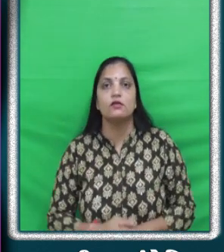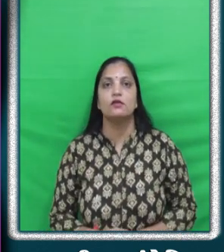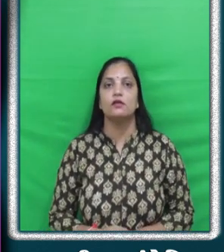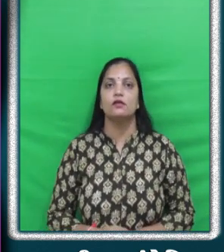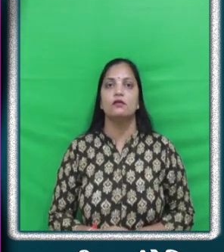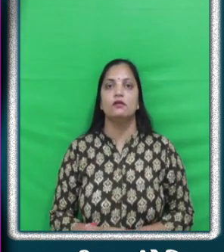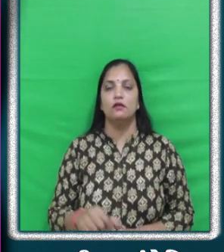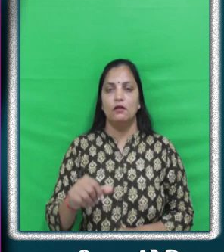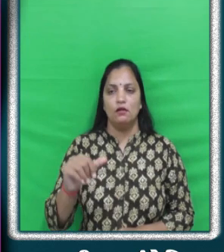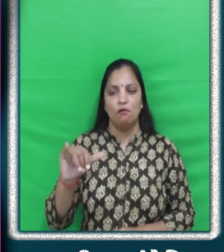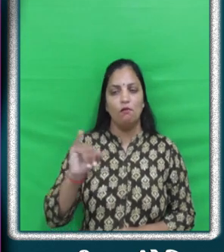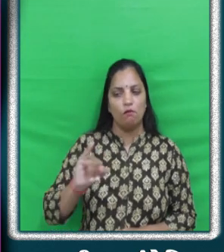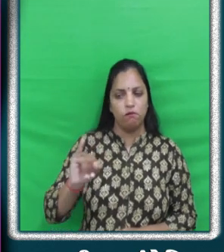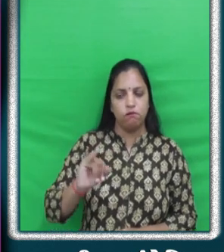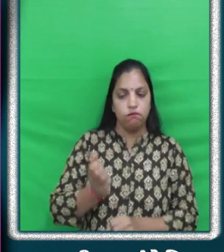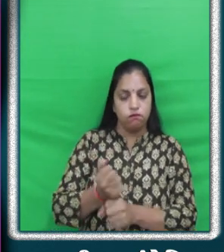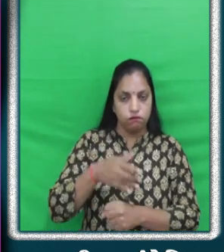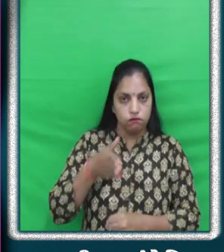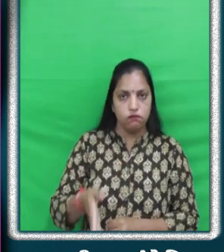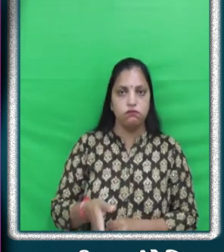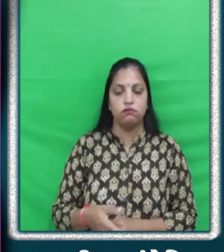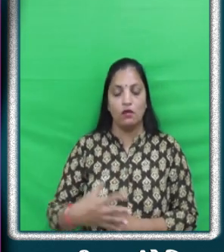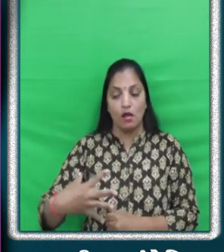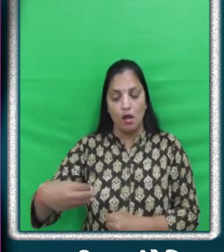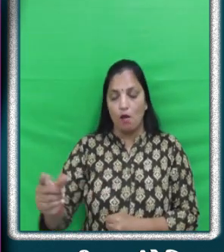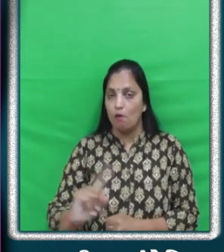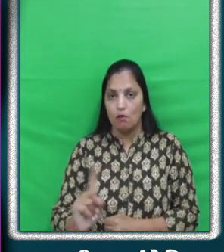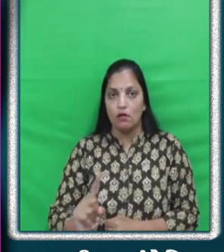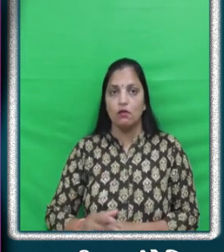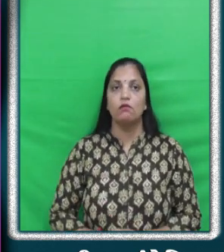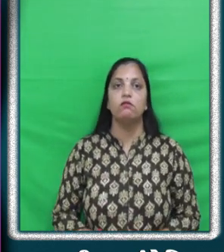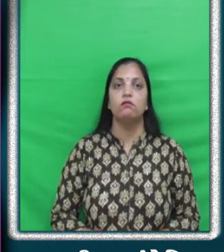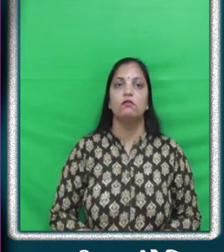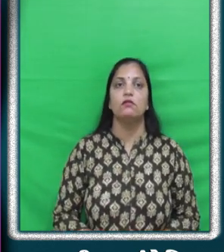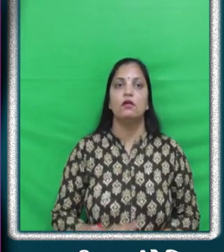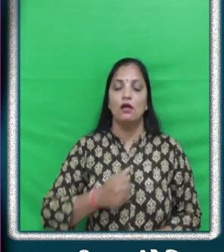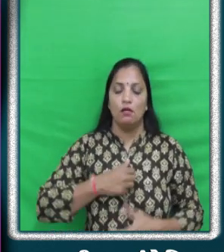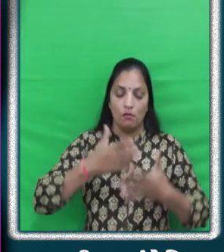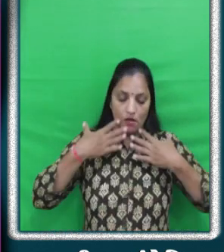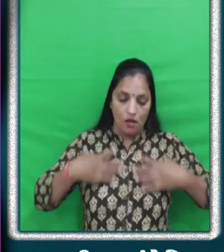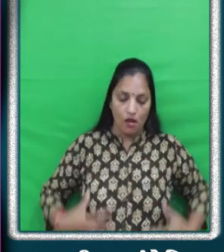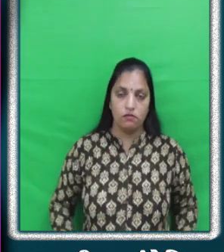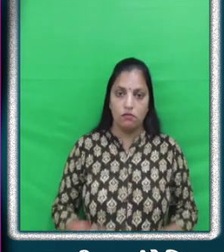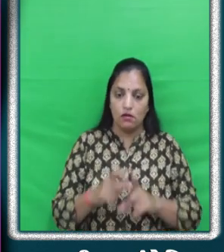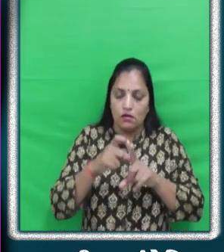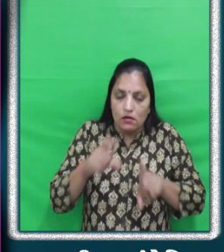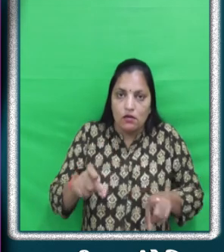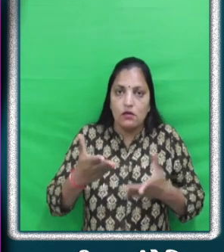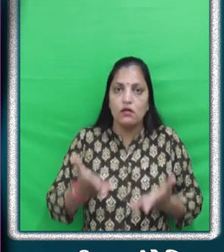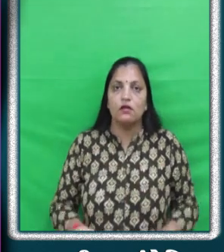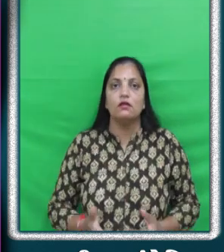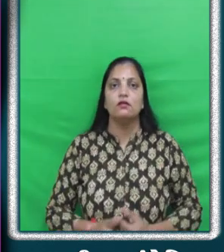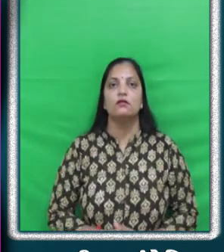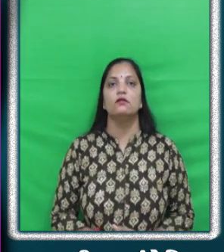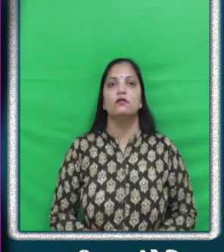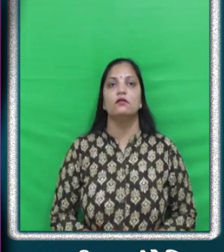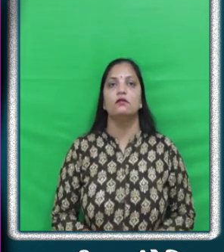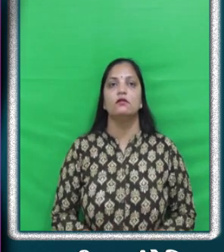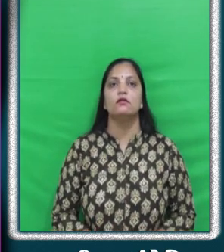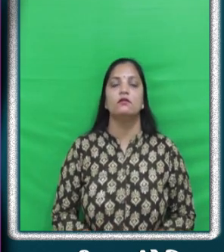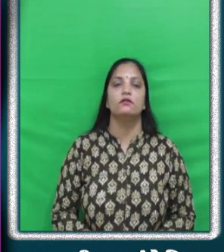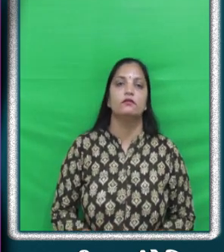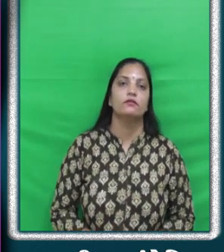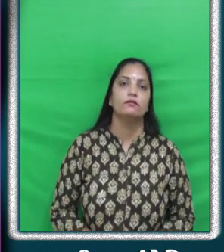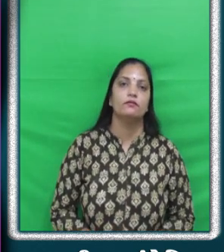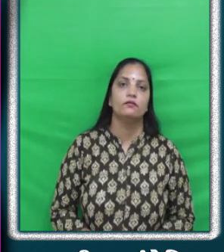હતું? મૂત્ર જે બન્યું છે તેનો જો નિકાલ ન કરીએ તે આપણા સ્વાસ્થ્ય માટે ડેન્જર છે. એવું ન